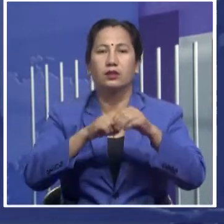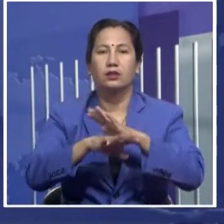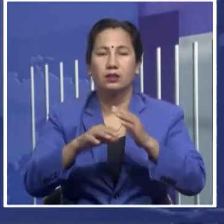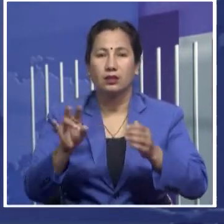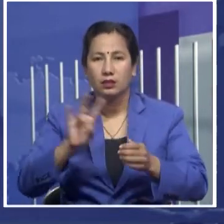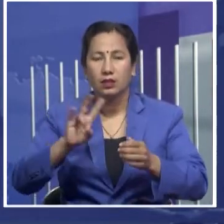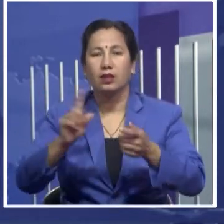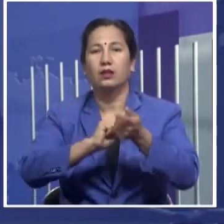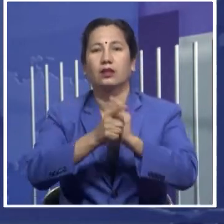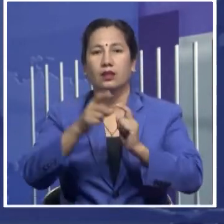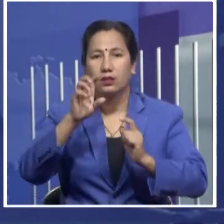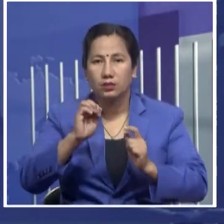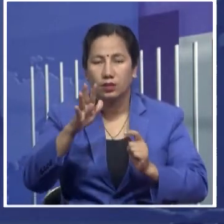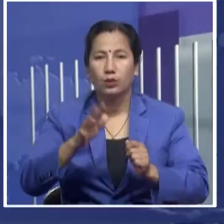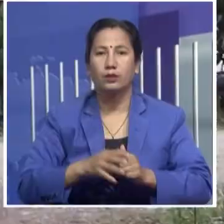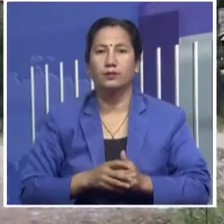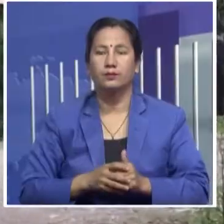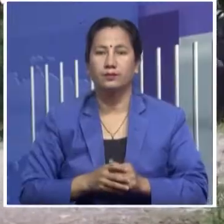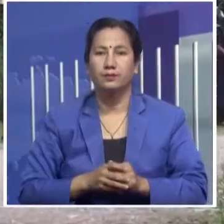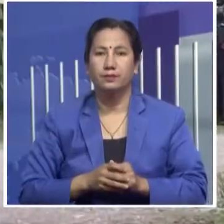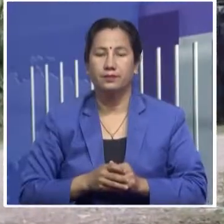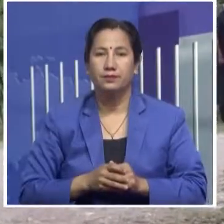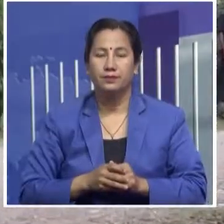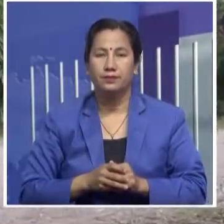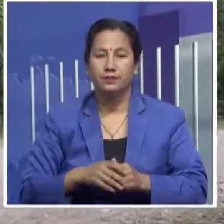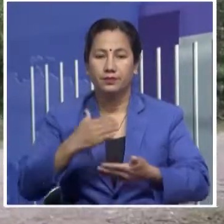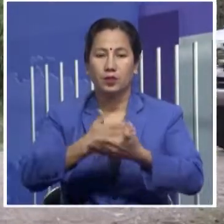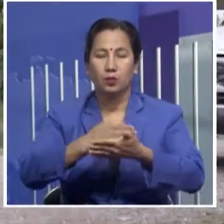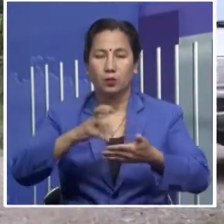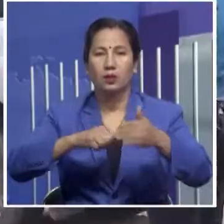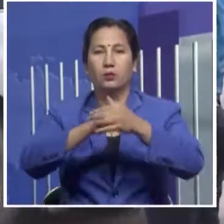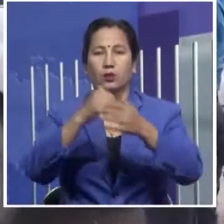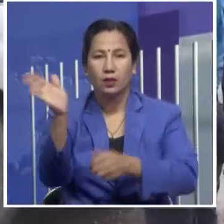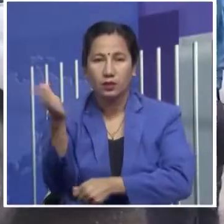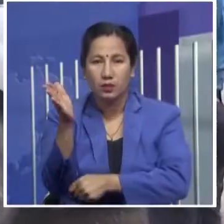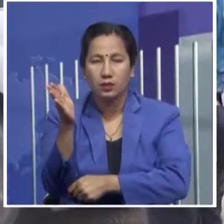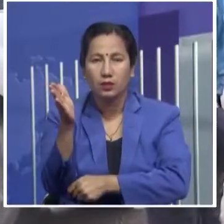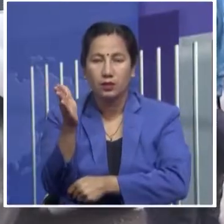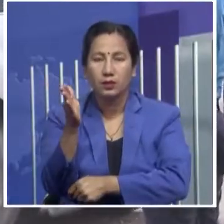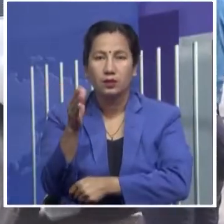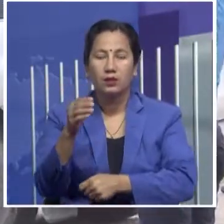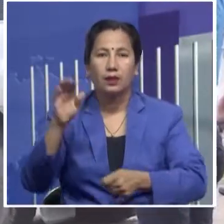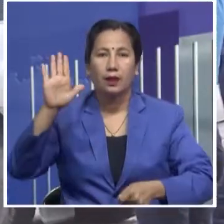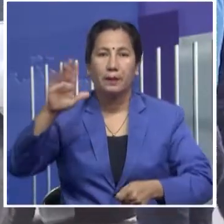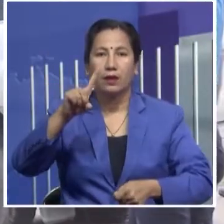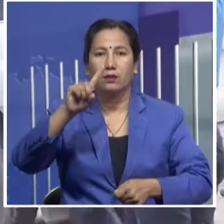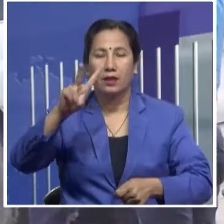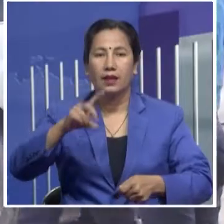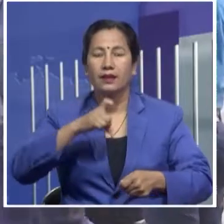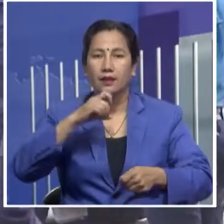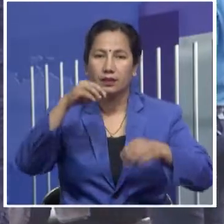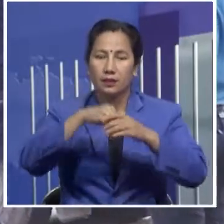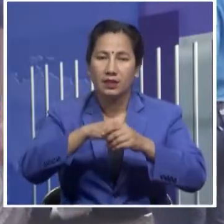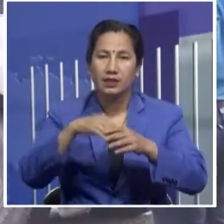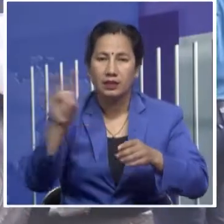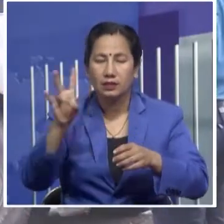शिक्षालय सार्न नसकिएको हो। लुम्बिनी प्रदेशका मुख्यमन्त्री कुलप्रसाद केसीले फागुन 12 गतेभित्र राप्ती प्राविधिक